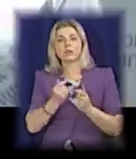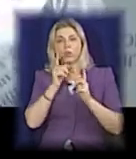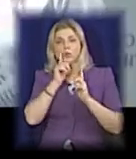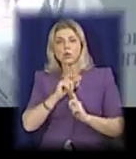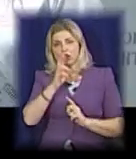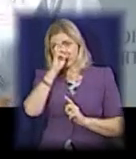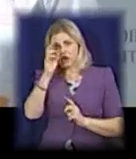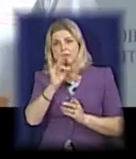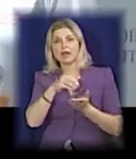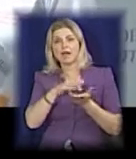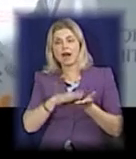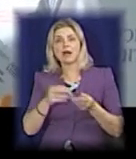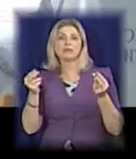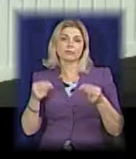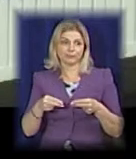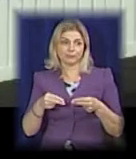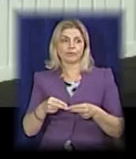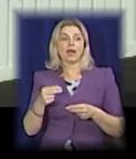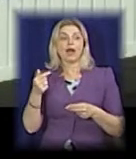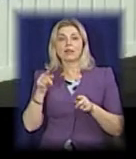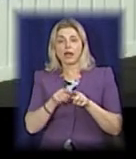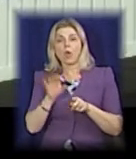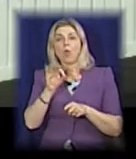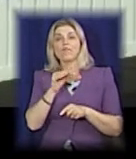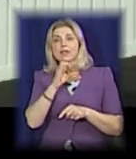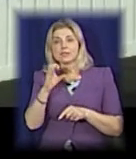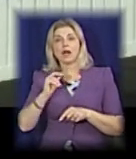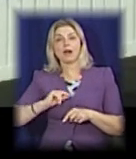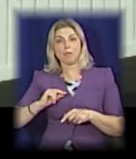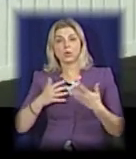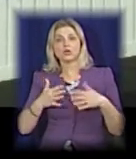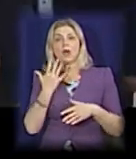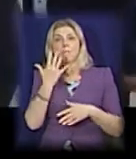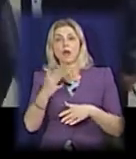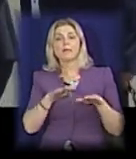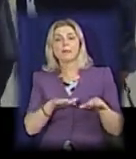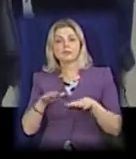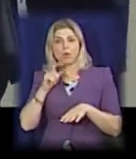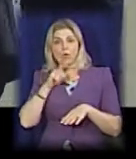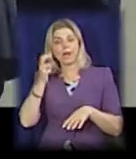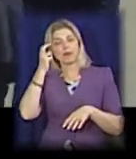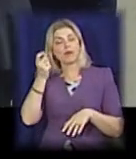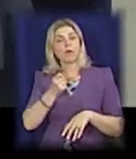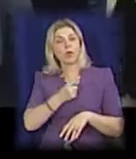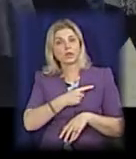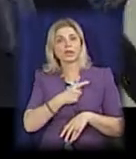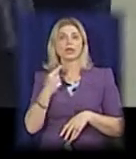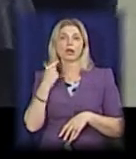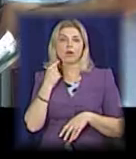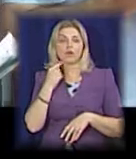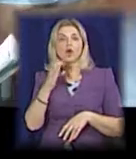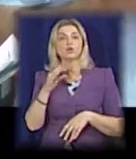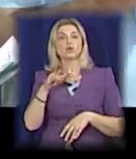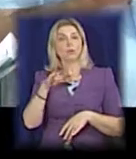державної реєстрації актів цивільного стану. Такі офіси працюють вже у 5 містах України – у Києві, Одесі, Львові, Кропивницькому,